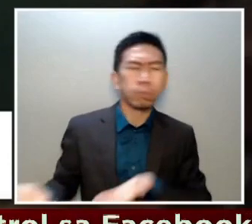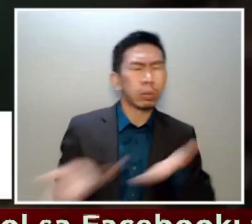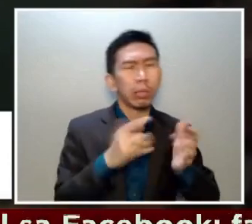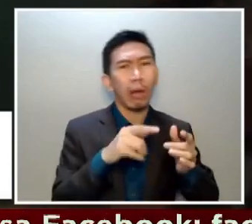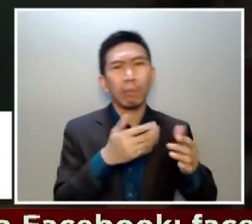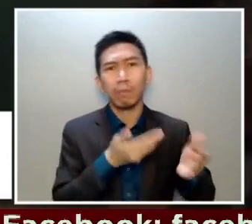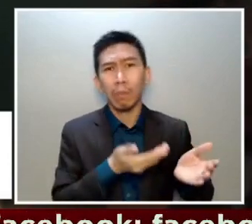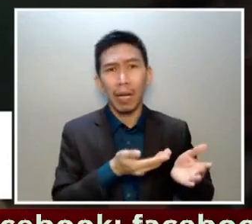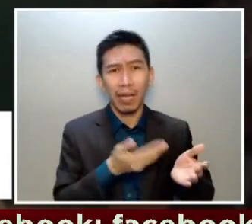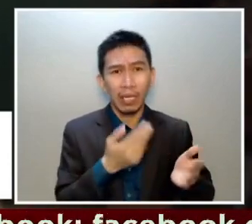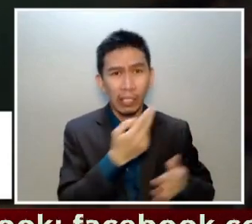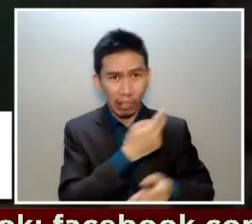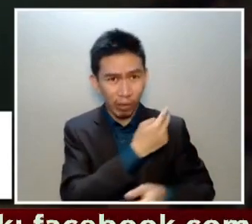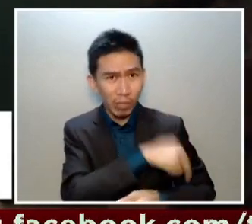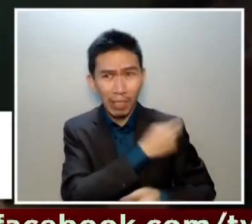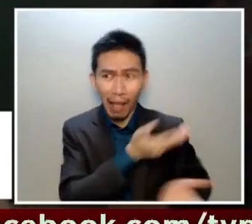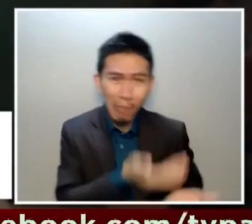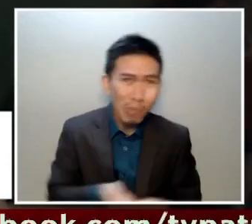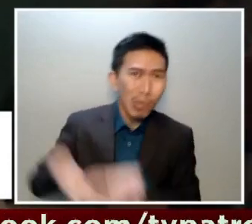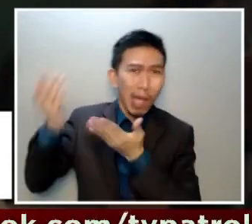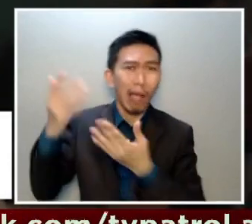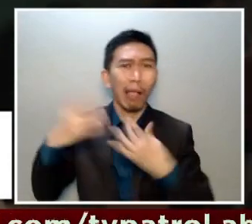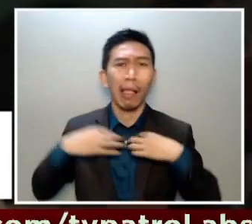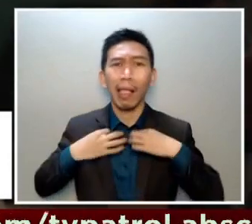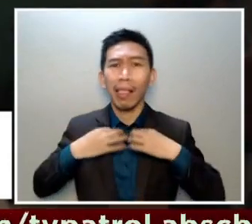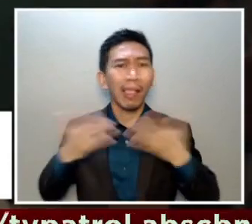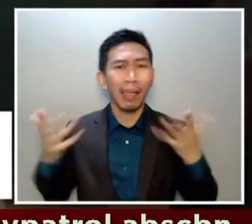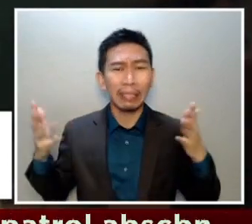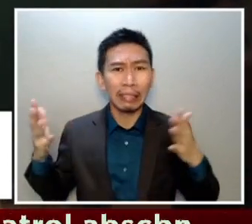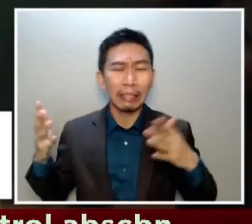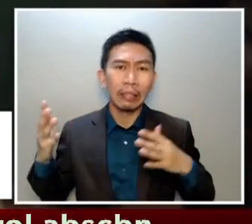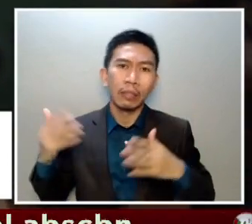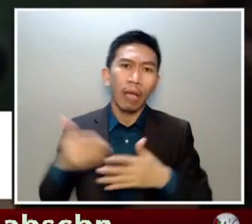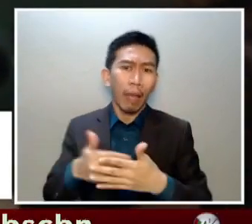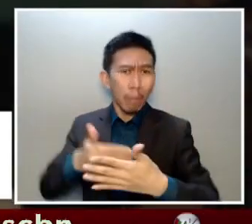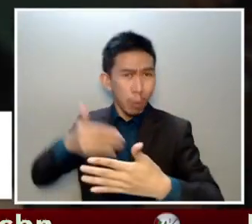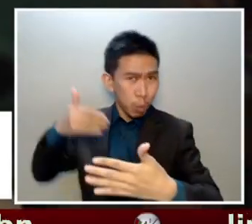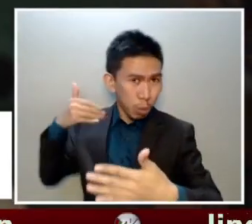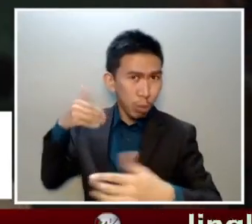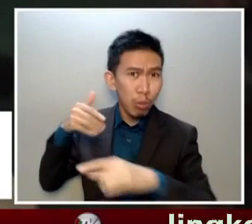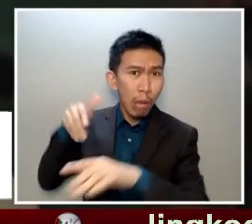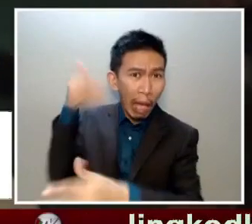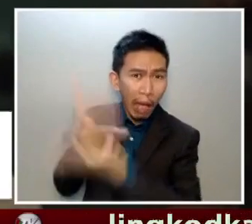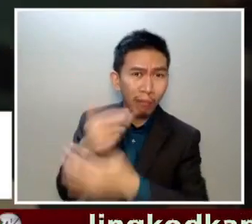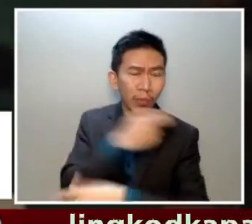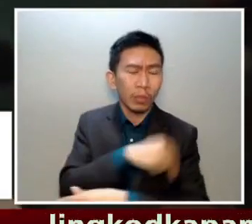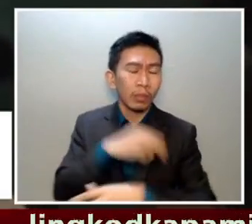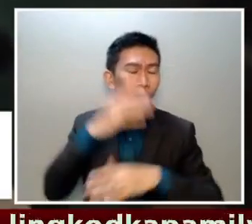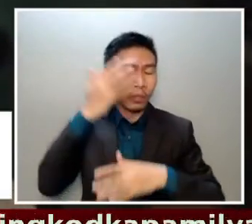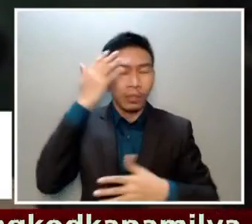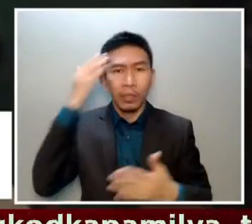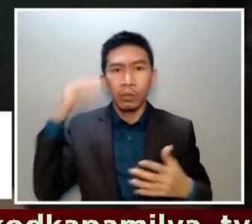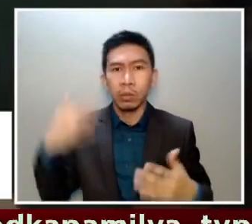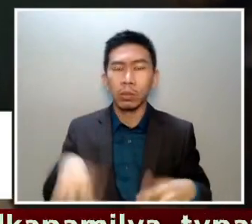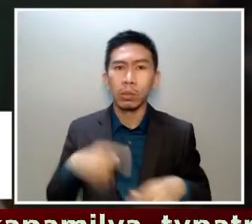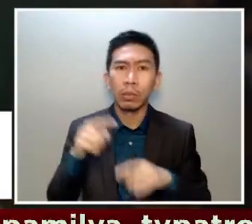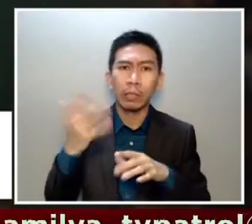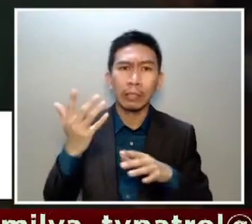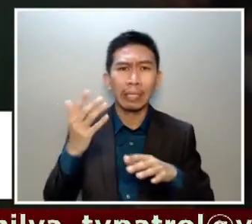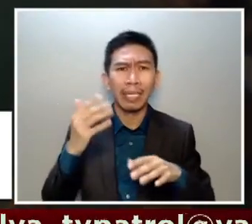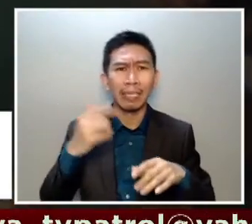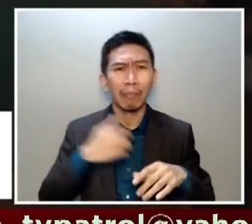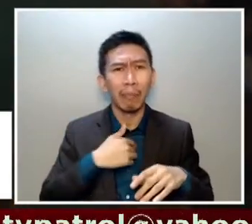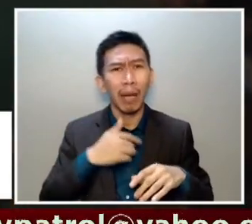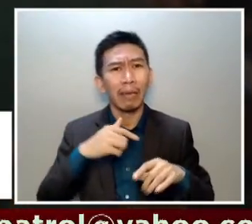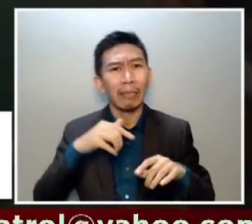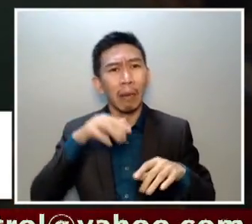ospital ng Karuatan. Pero bago nadala yun, yung anak ko doon, Esko, sabi niya, parang awa niyo na, tulungan niyo ang kapatid